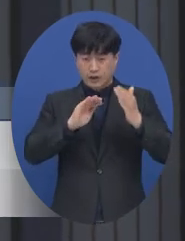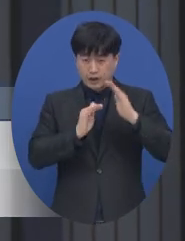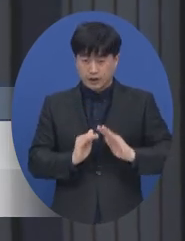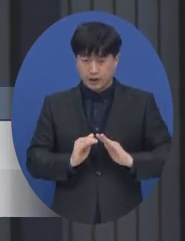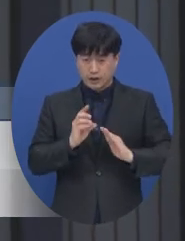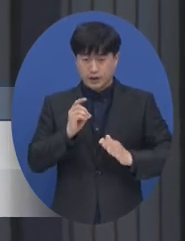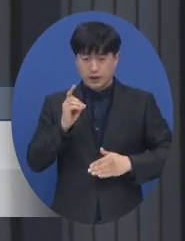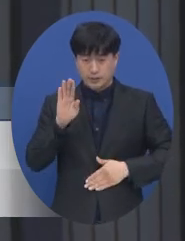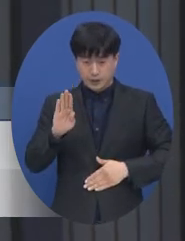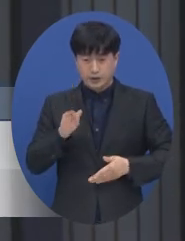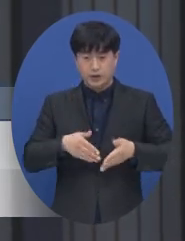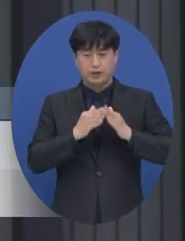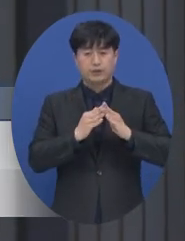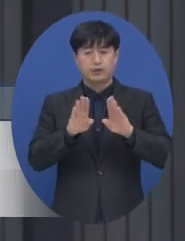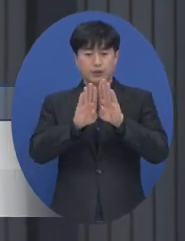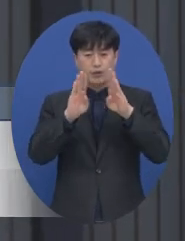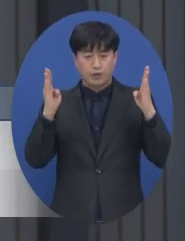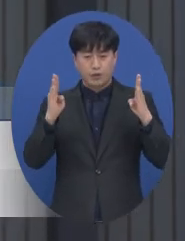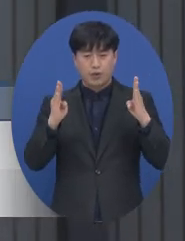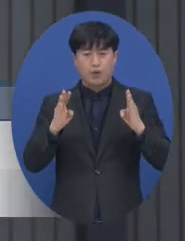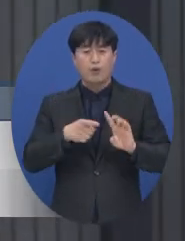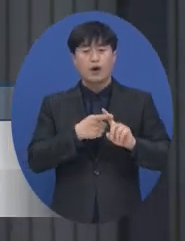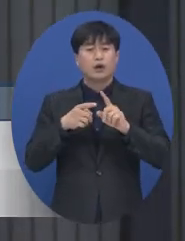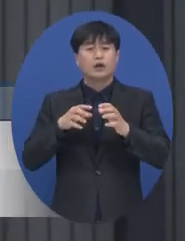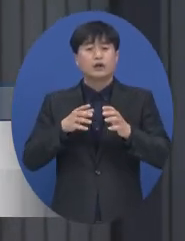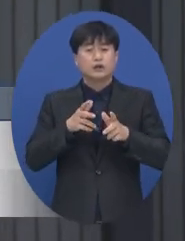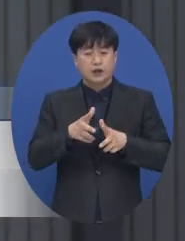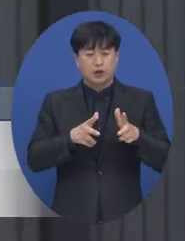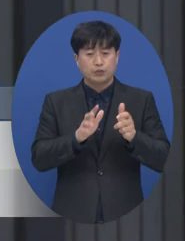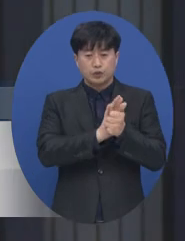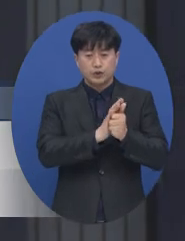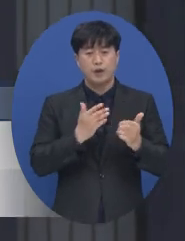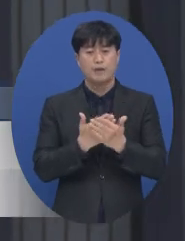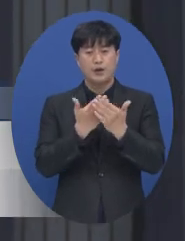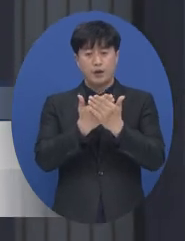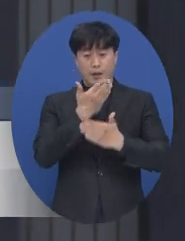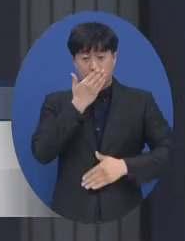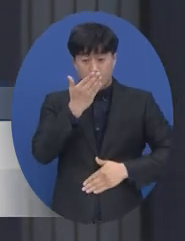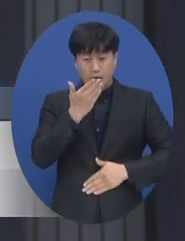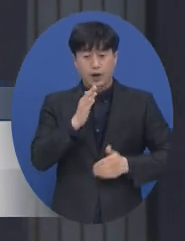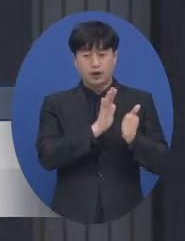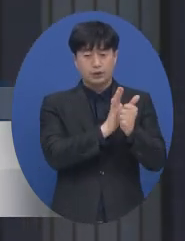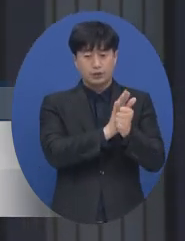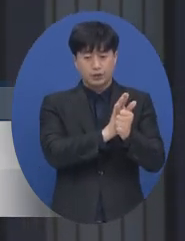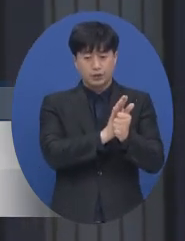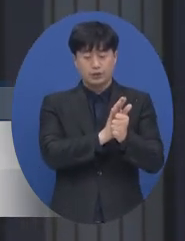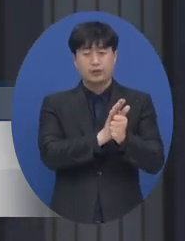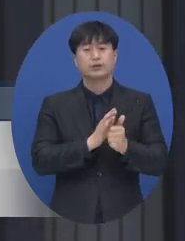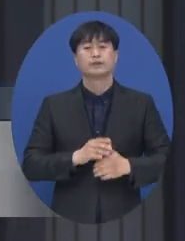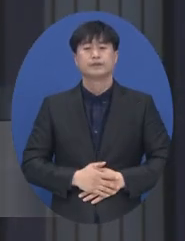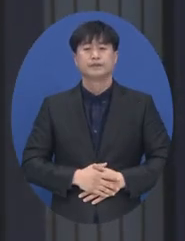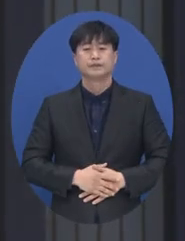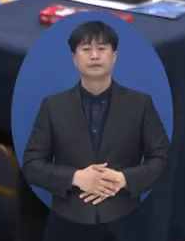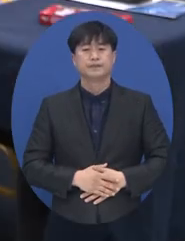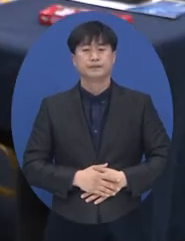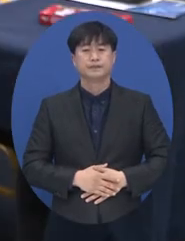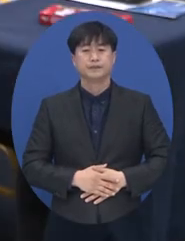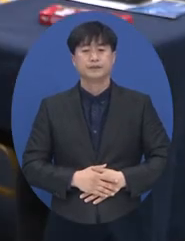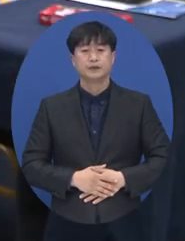단계적으로 DB로 구축하고 개방해서 관련 산업과 서비스가 발전할 수 있는데 기여를 하도록